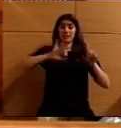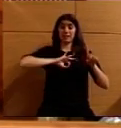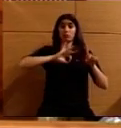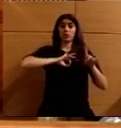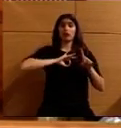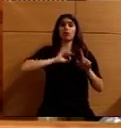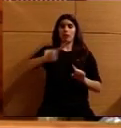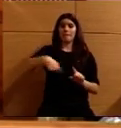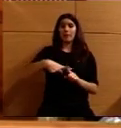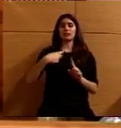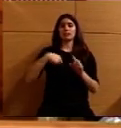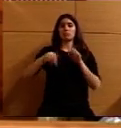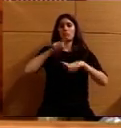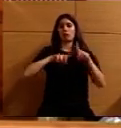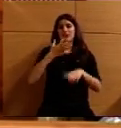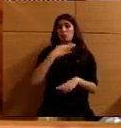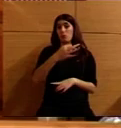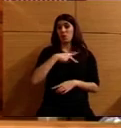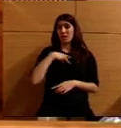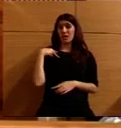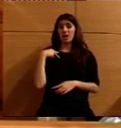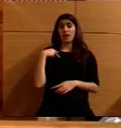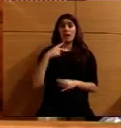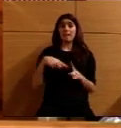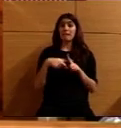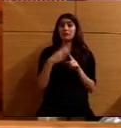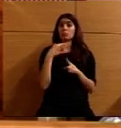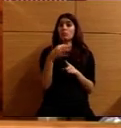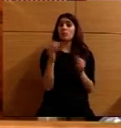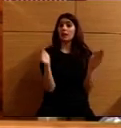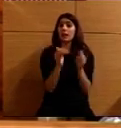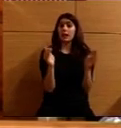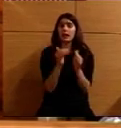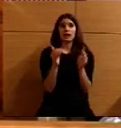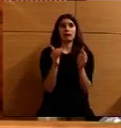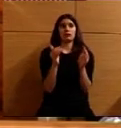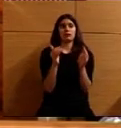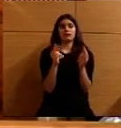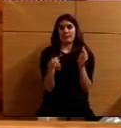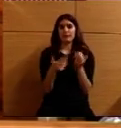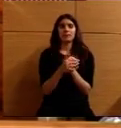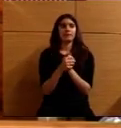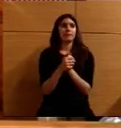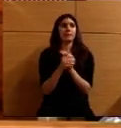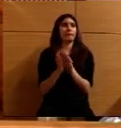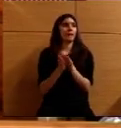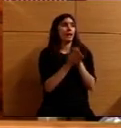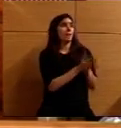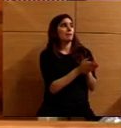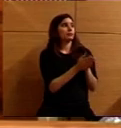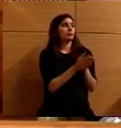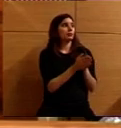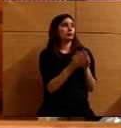extensió dels problemes dels pobles en general i dels pobles més xicotets en particular. A banda de que